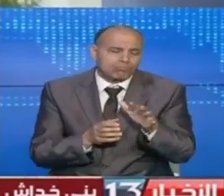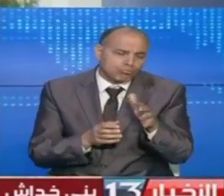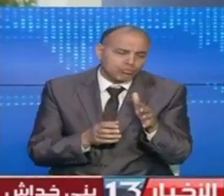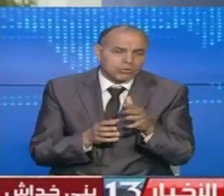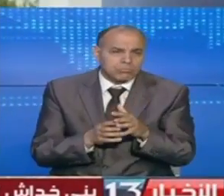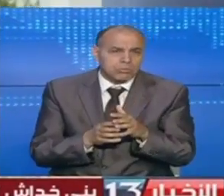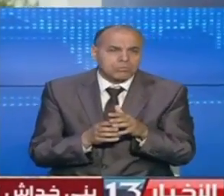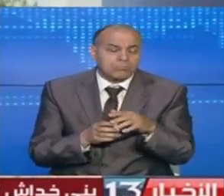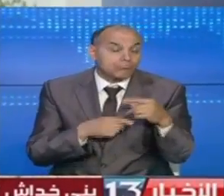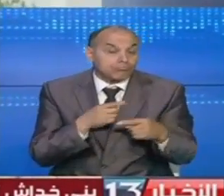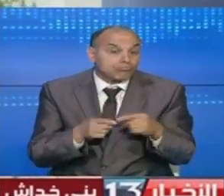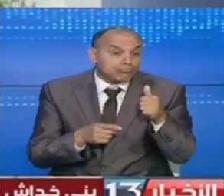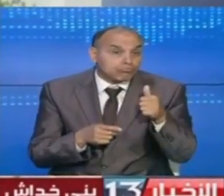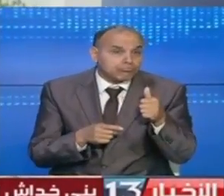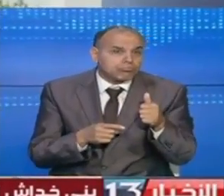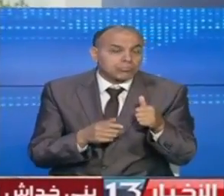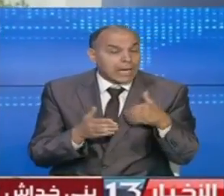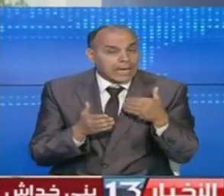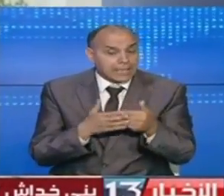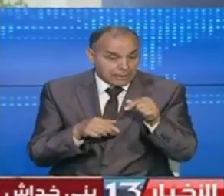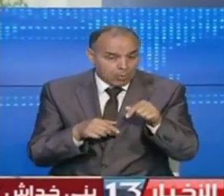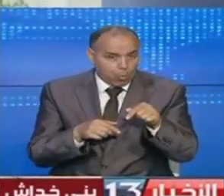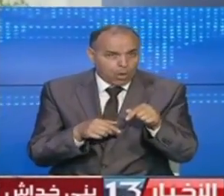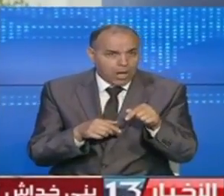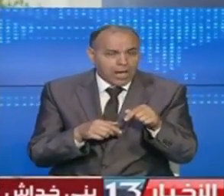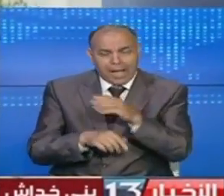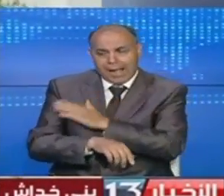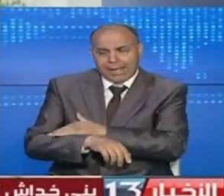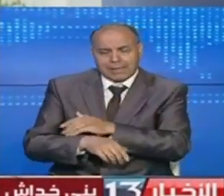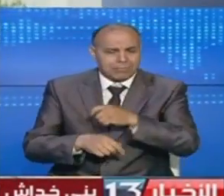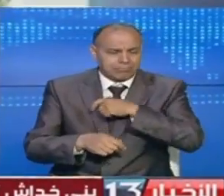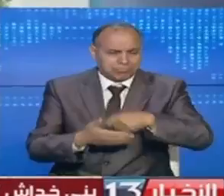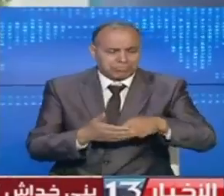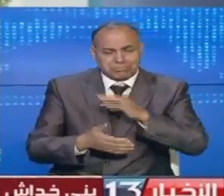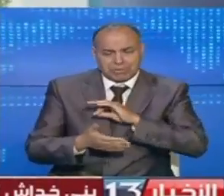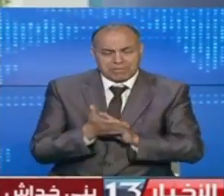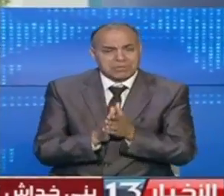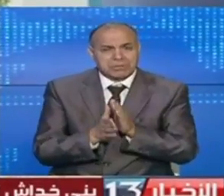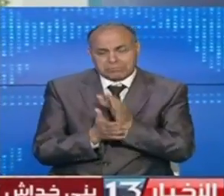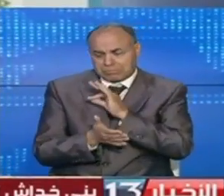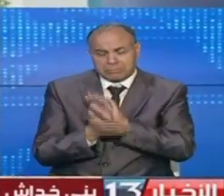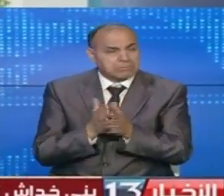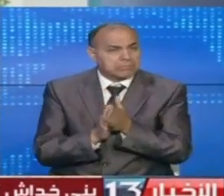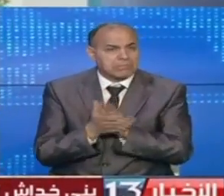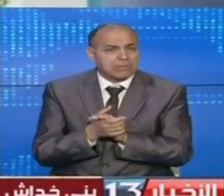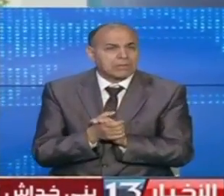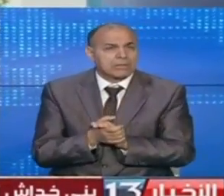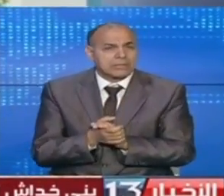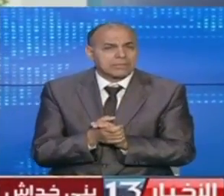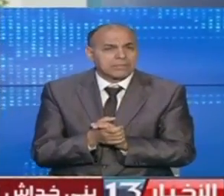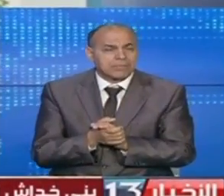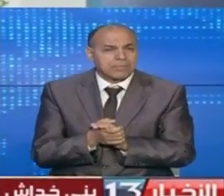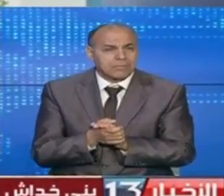مش معناها داب الآن إلى حد الآن، معناها داب الخدام والمصاريف نتاعها، ما ثم حتى شيء. مثلا نبدا